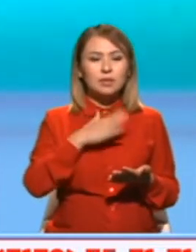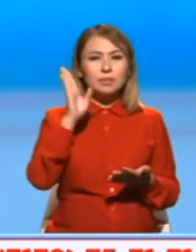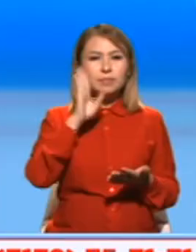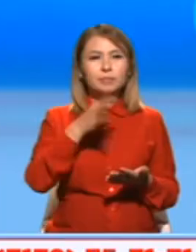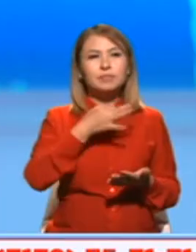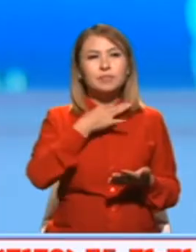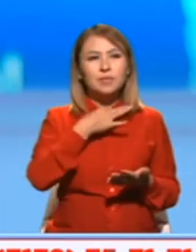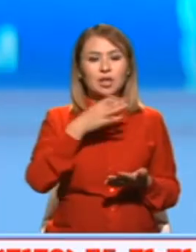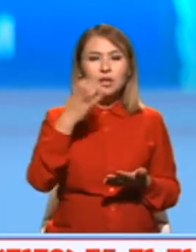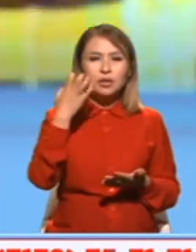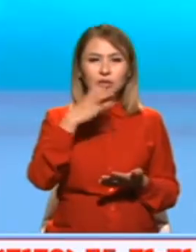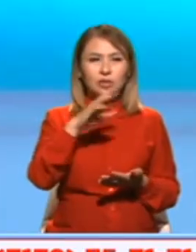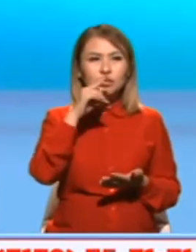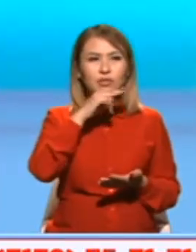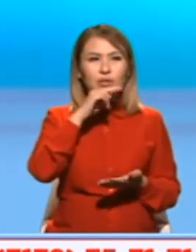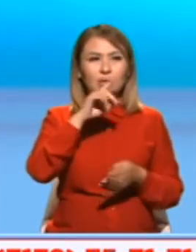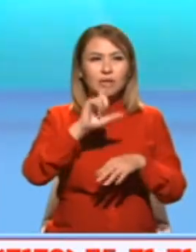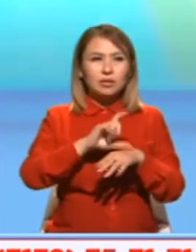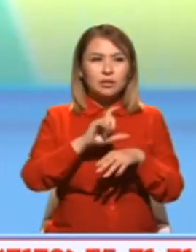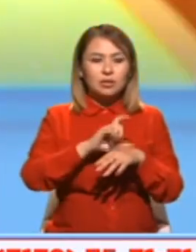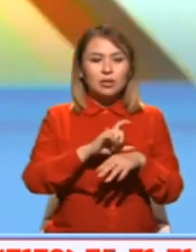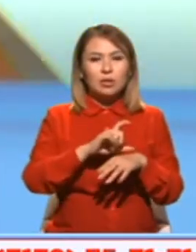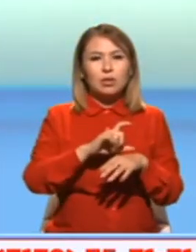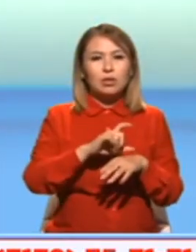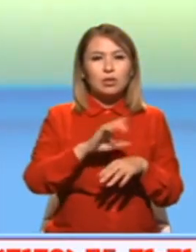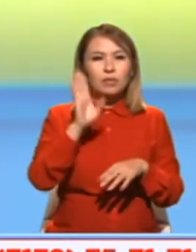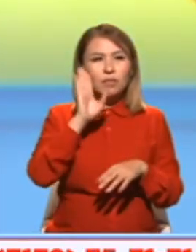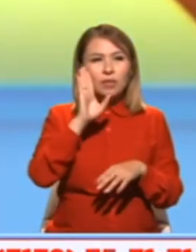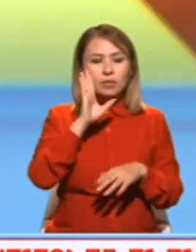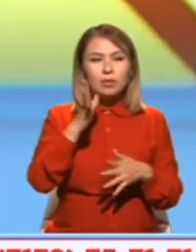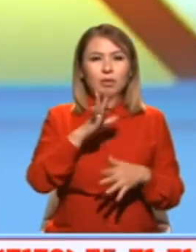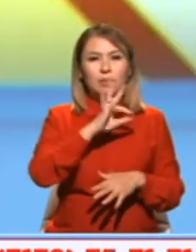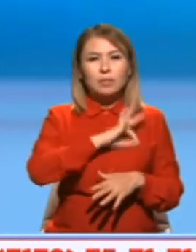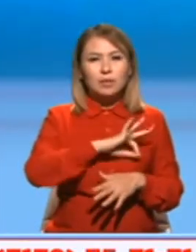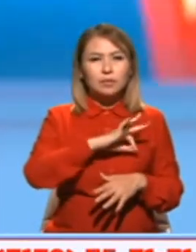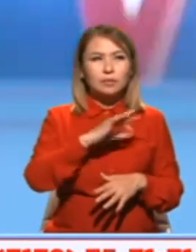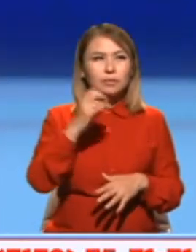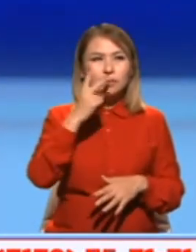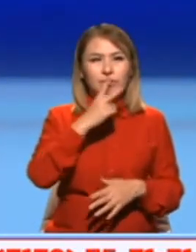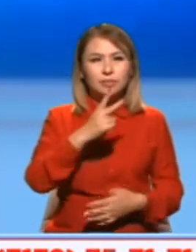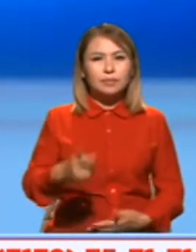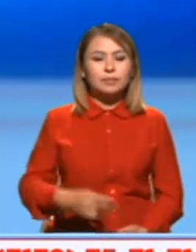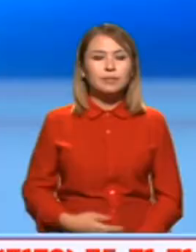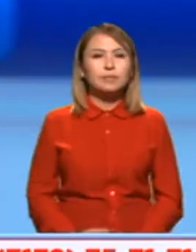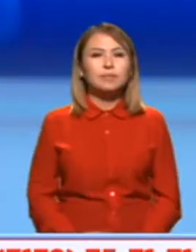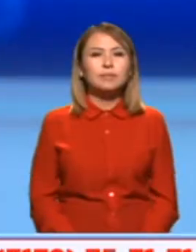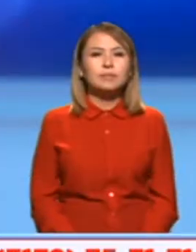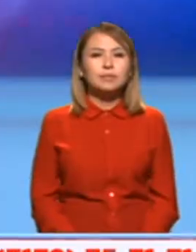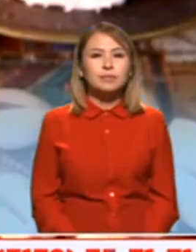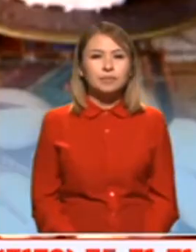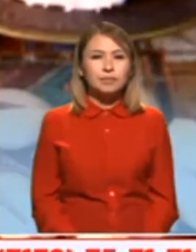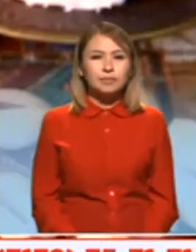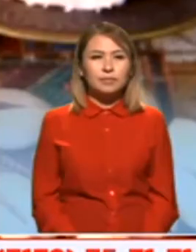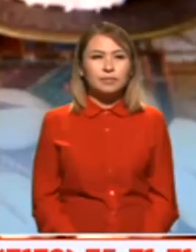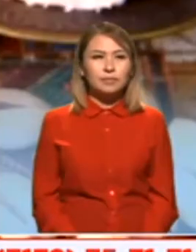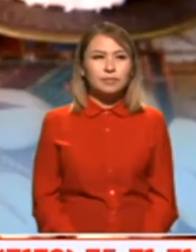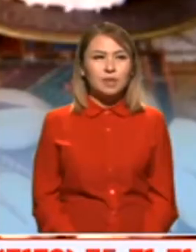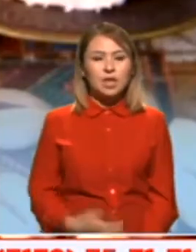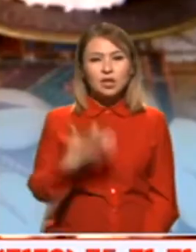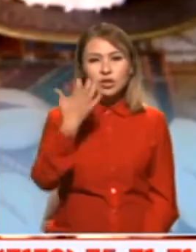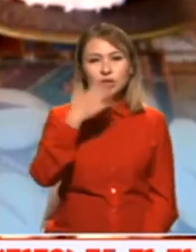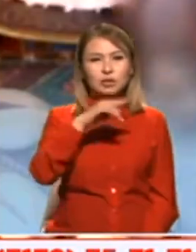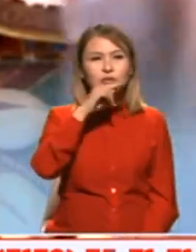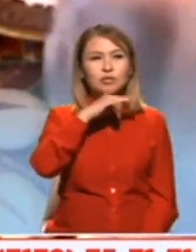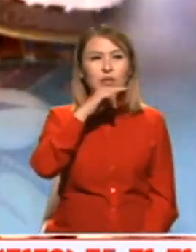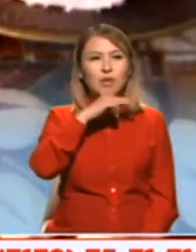шөлдесек ыстық шай ішеміз, ыстық шай су ішкен ағзаға пайдалы ма, зиян ба? Теледәрігерлер жауап береді. Ыстық шай